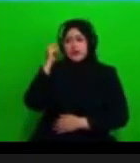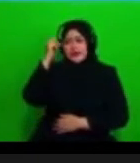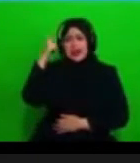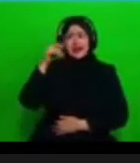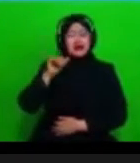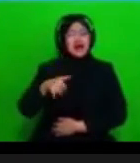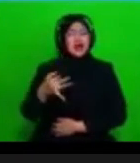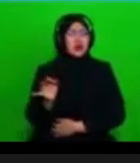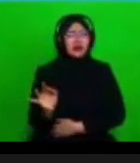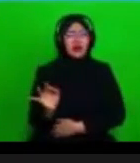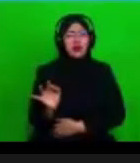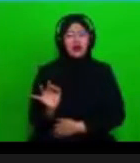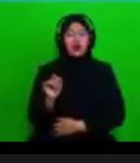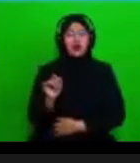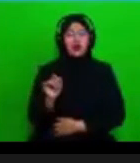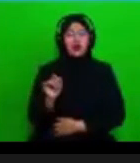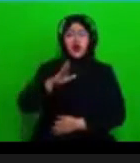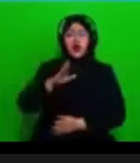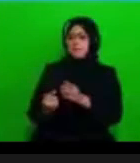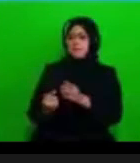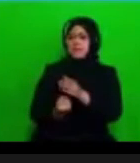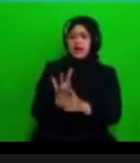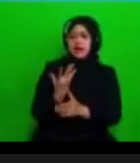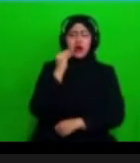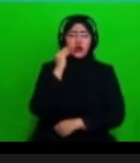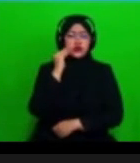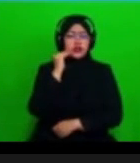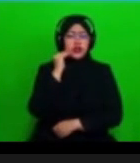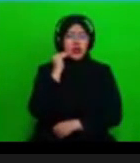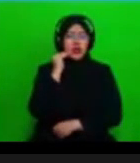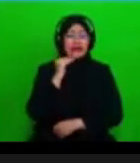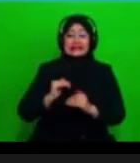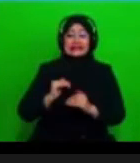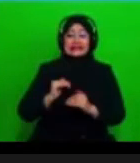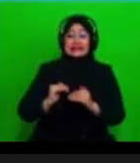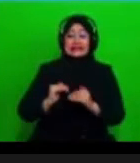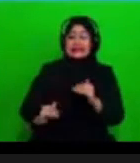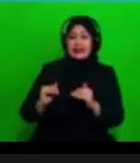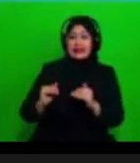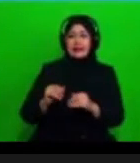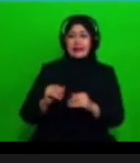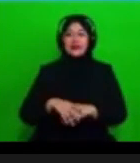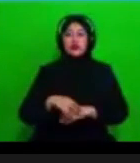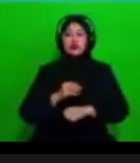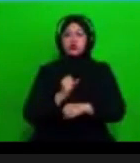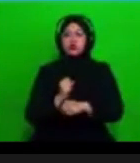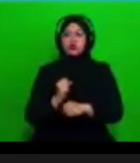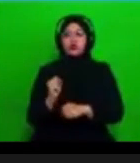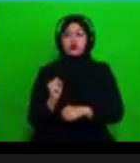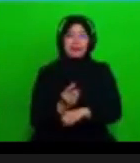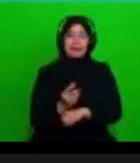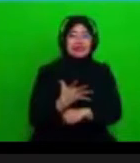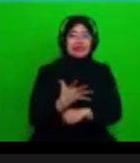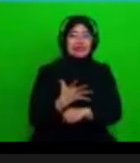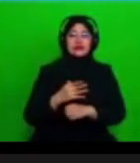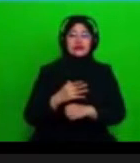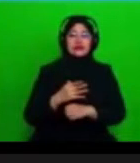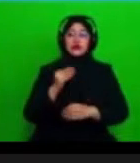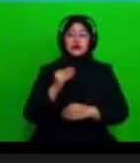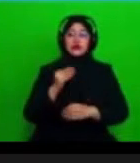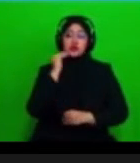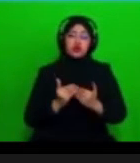tua terhadap pentingnya perkembangan anak usia dini atau masa emas ini relatif harus